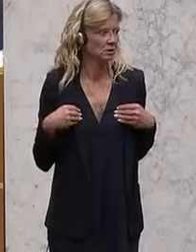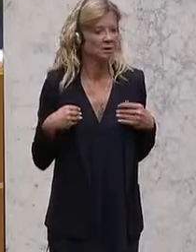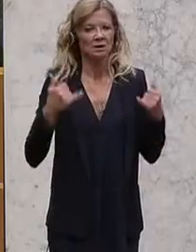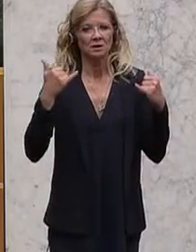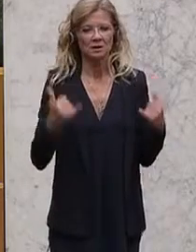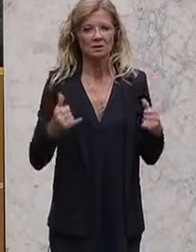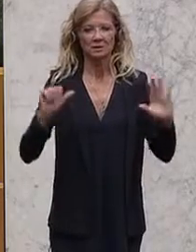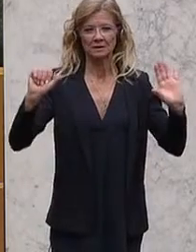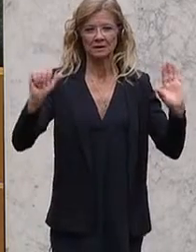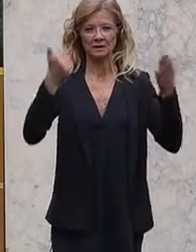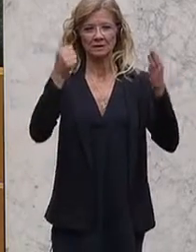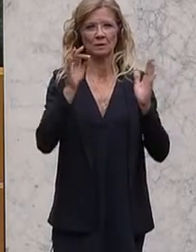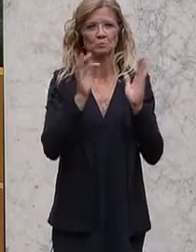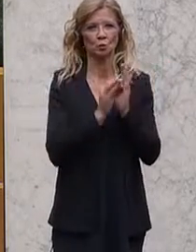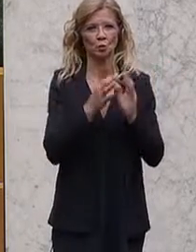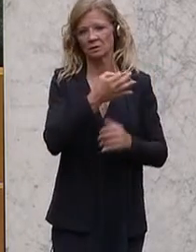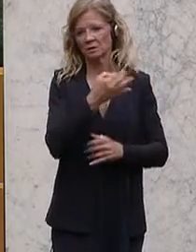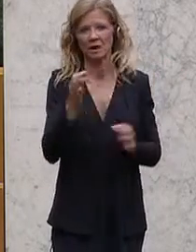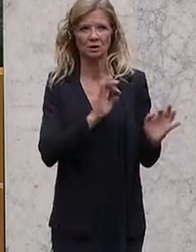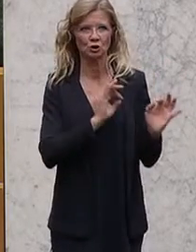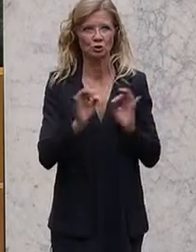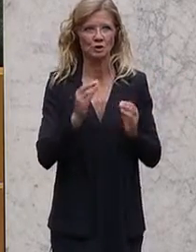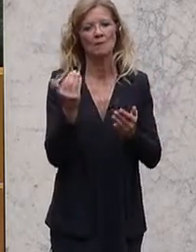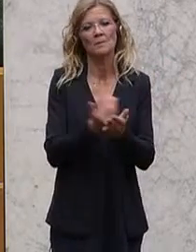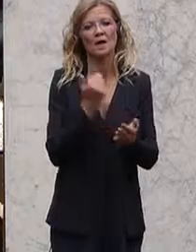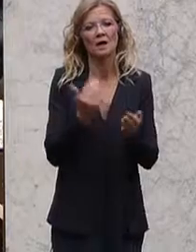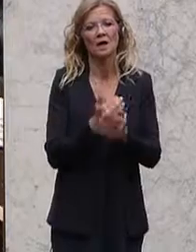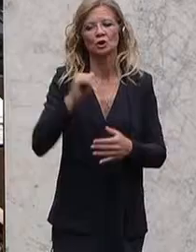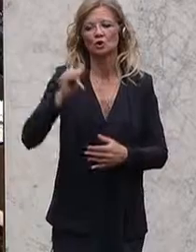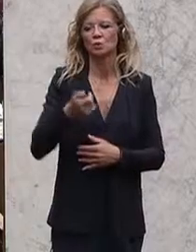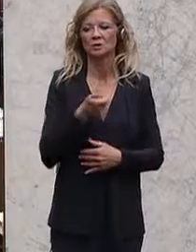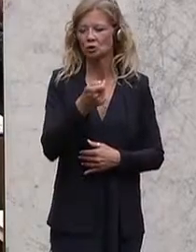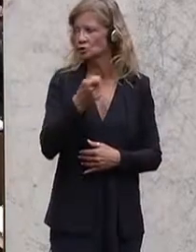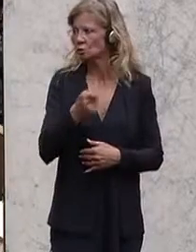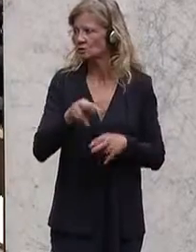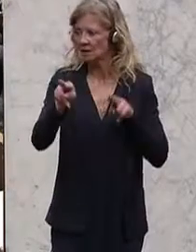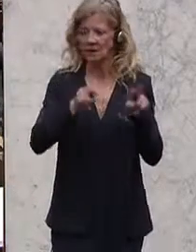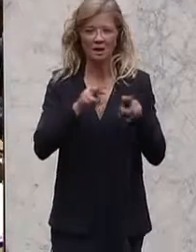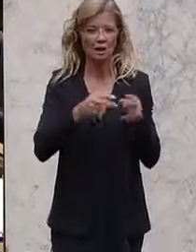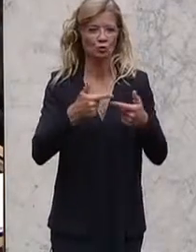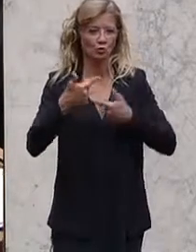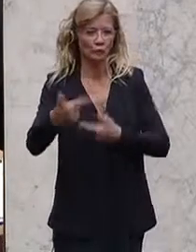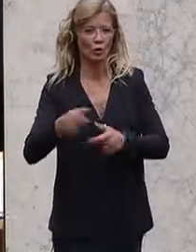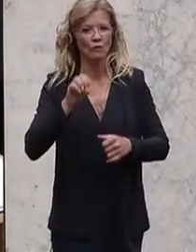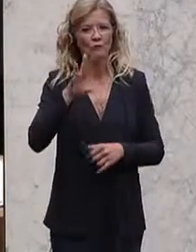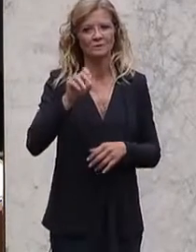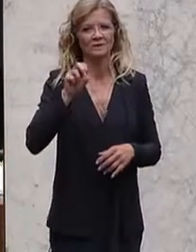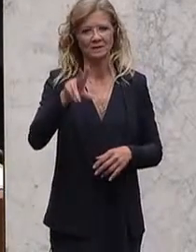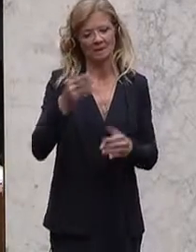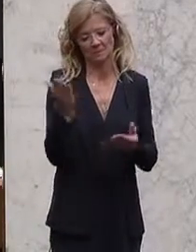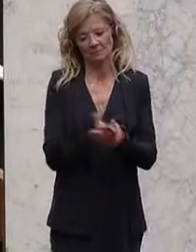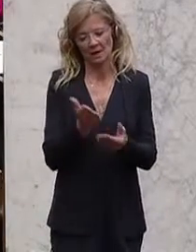Jetzt kommen wir zum sechsten Punkt. Wir kommen nun zum Tagesordnungspunkt 6, dem neuen Pauschalreisegesetz. Mit diesem wird eine